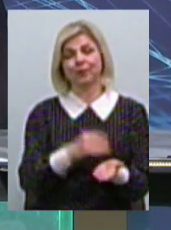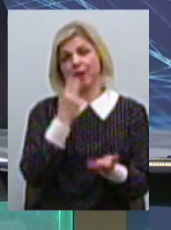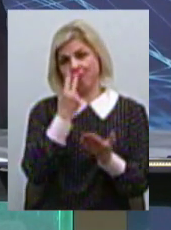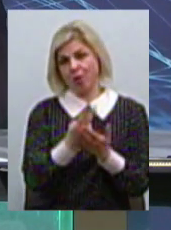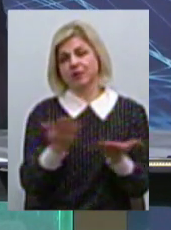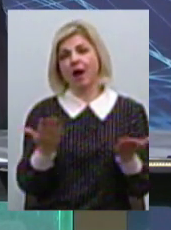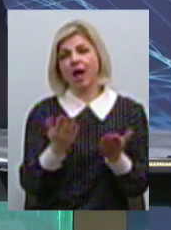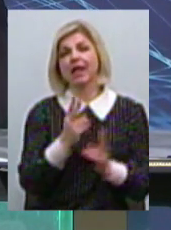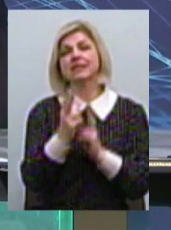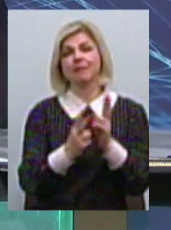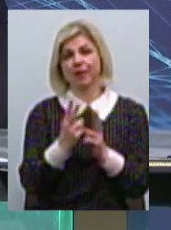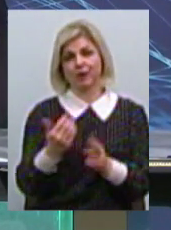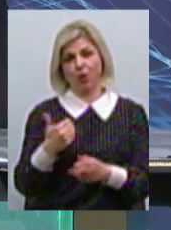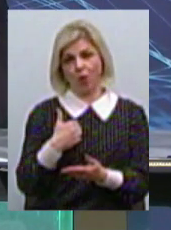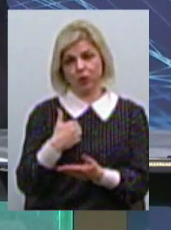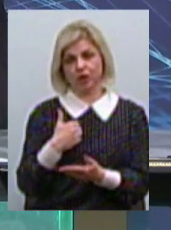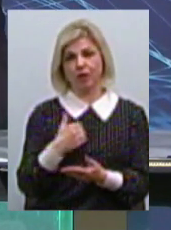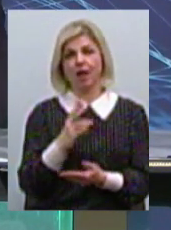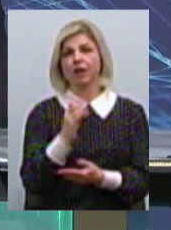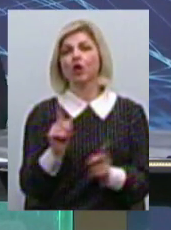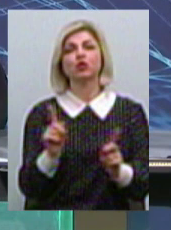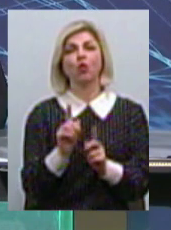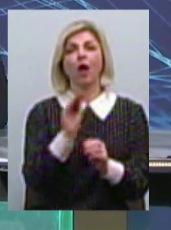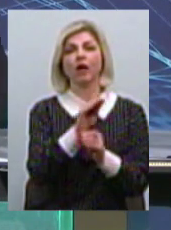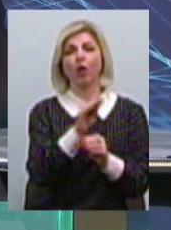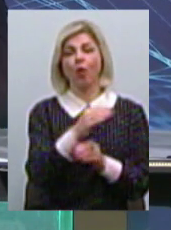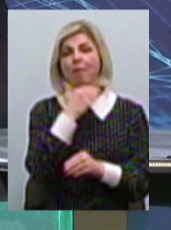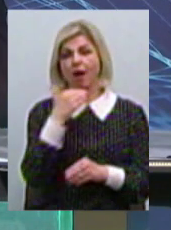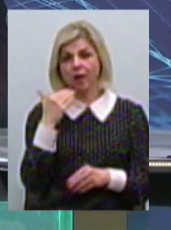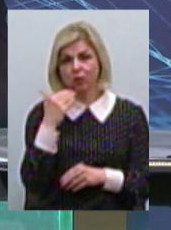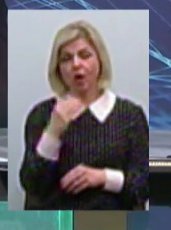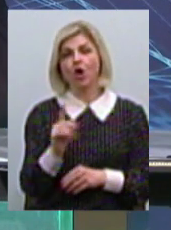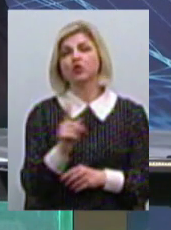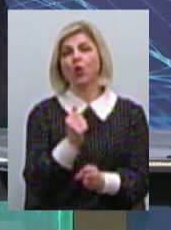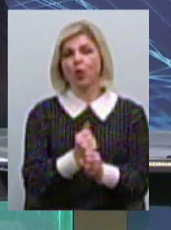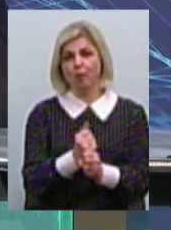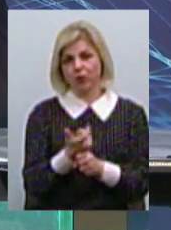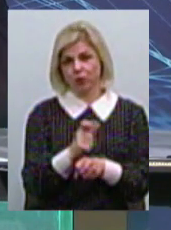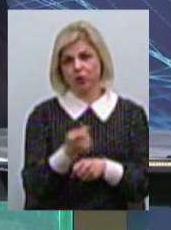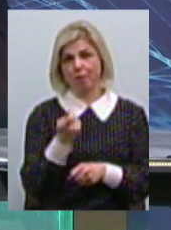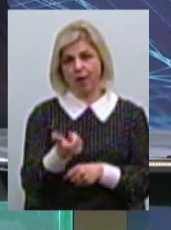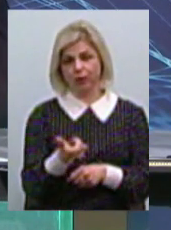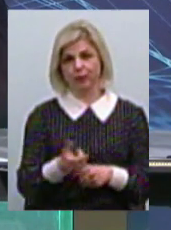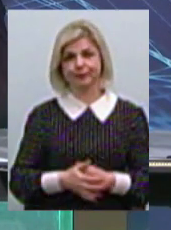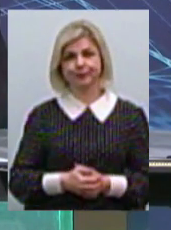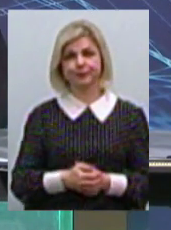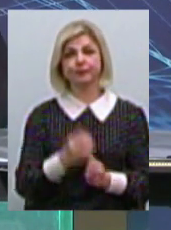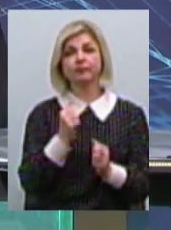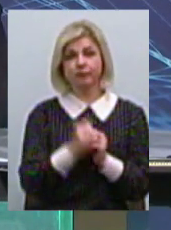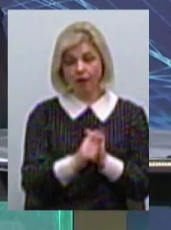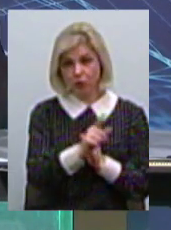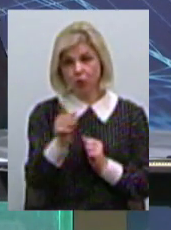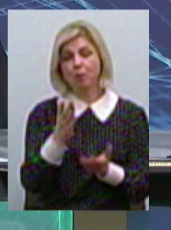показати, які він зміни хоче. Не те, що критикувати багато, щось робити дуже мало. І у кожного є